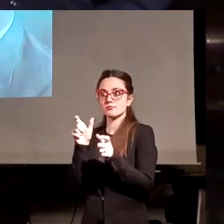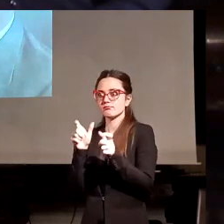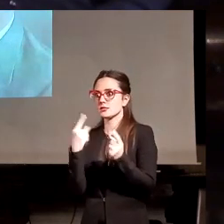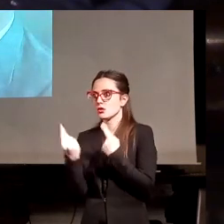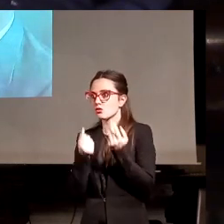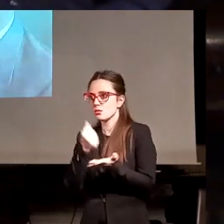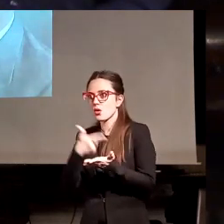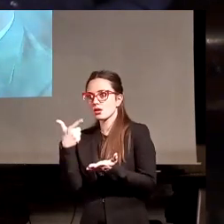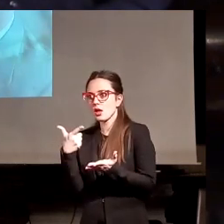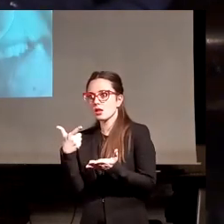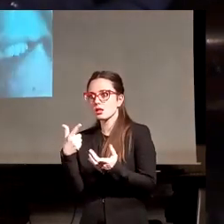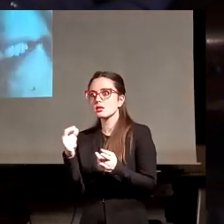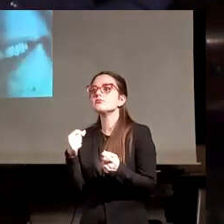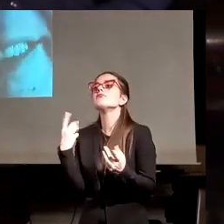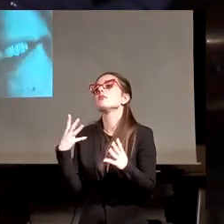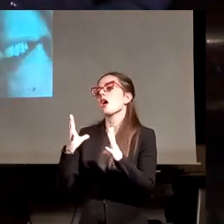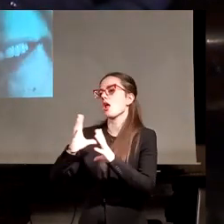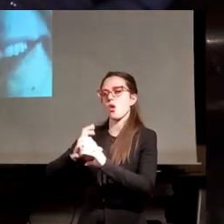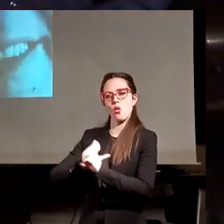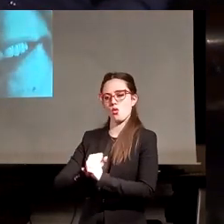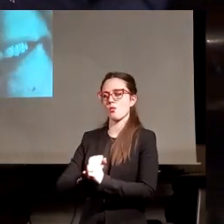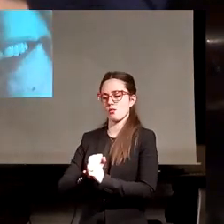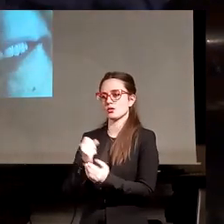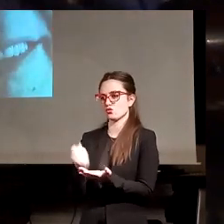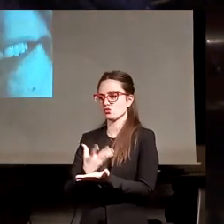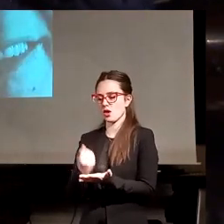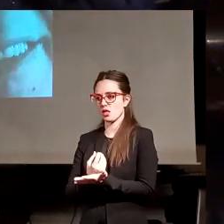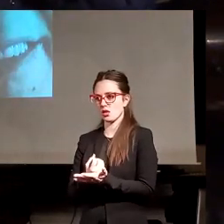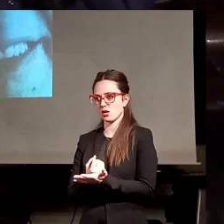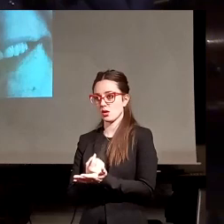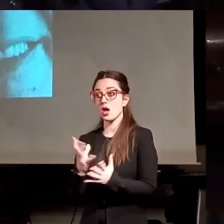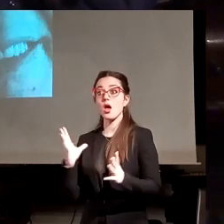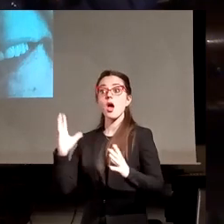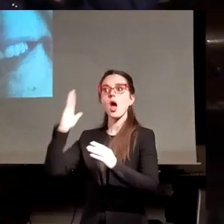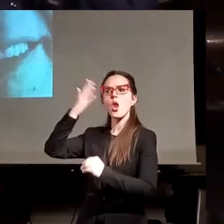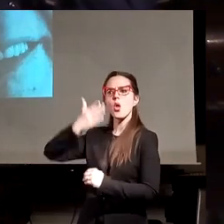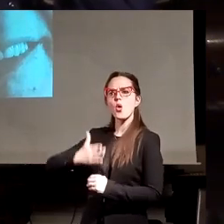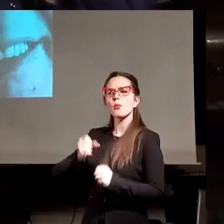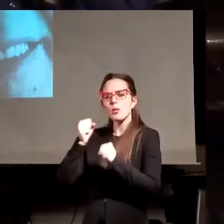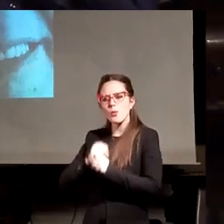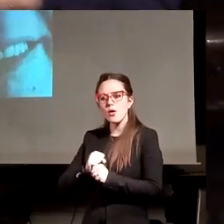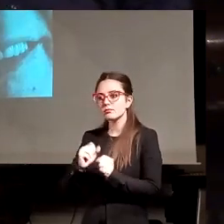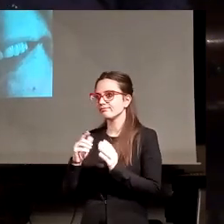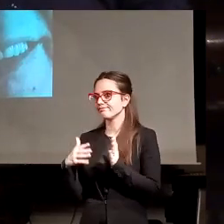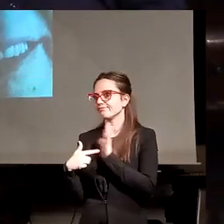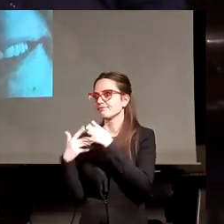vogliamo l'ombra poi può essere un ombra evidente la famosa lettera